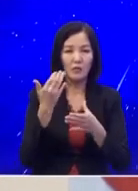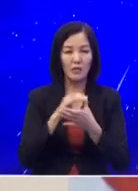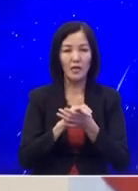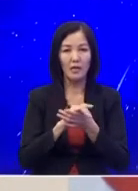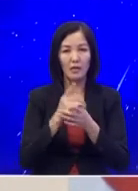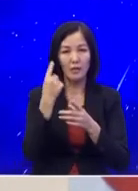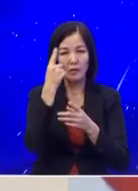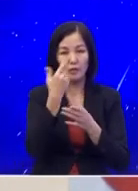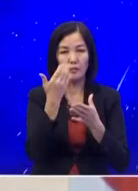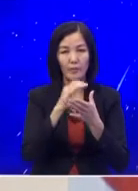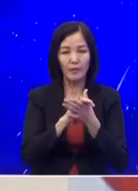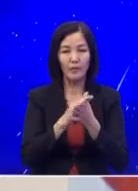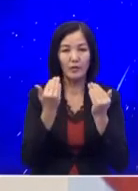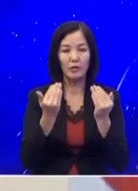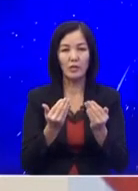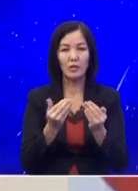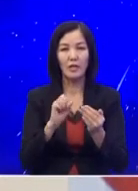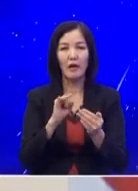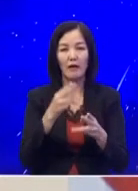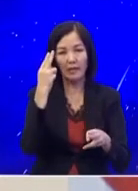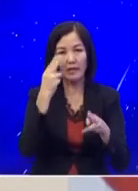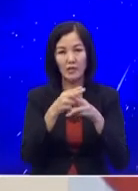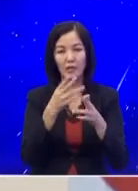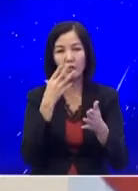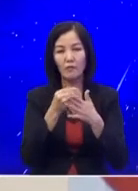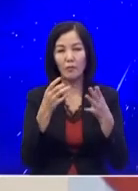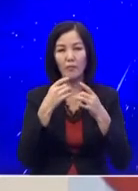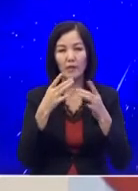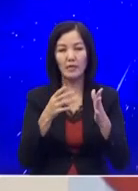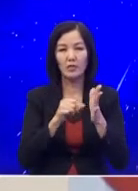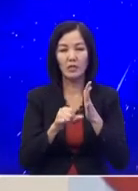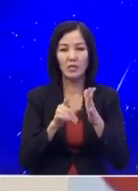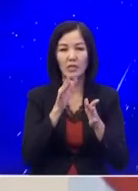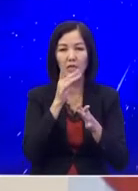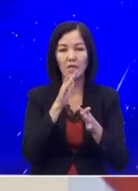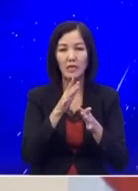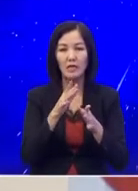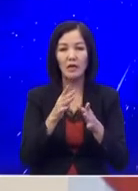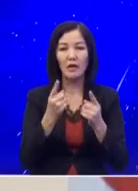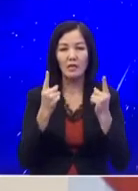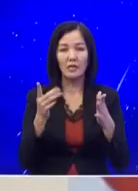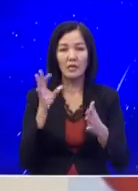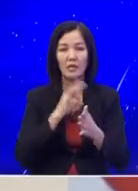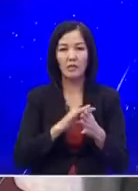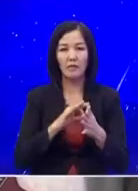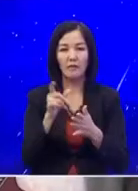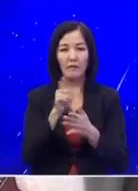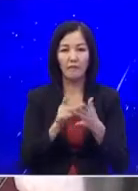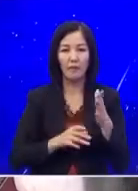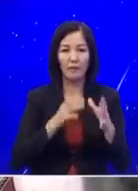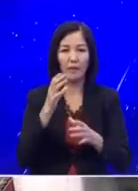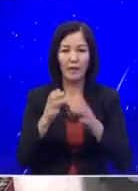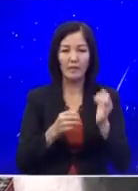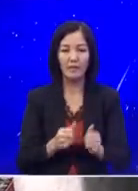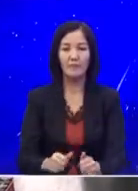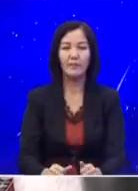народа. И вот сегодня, когда Айтакын ага празднует свое 60-летие, хочется отметить его значительный вклад и в мир поэзии. Представил